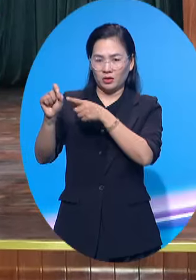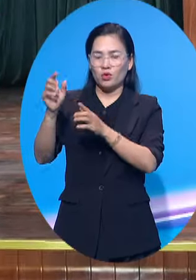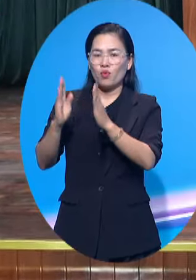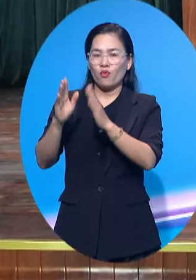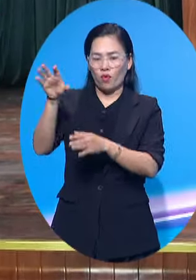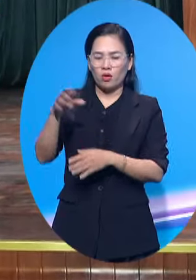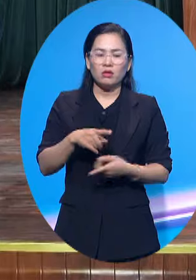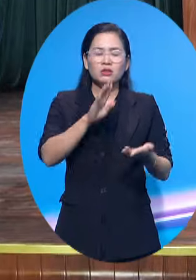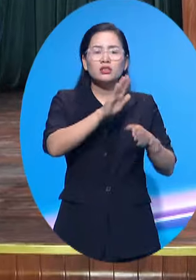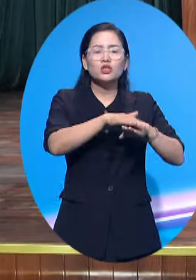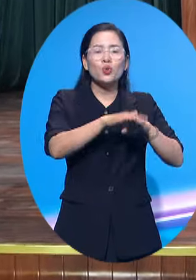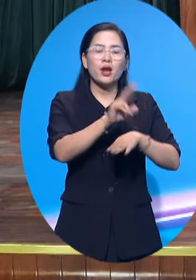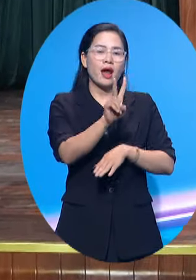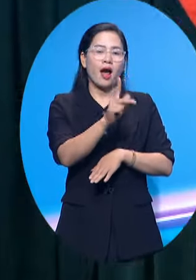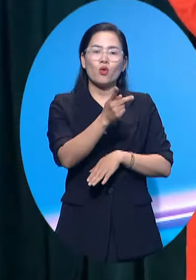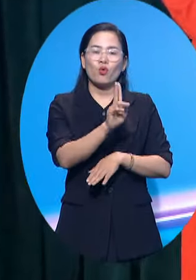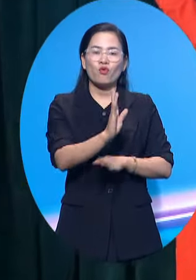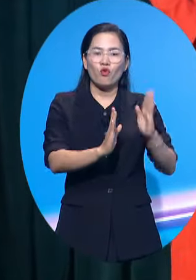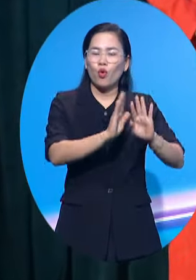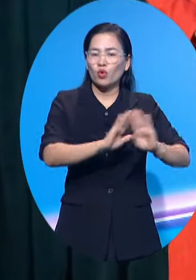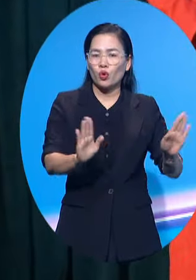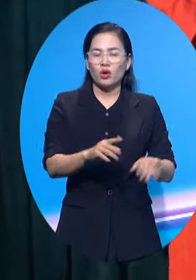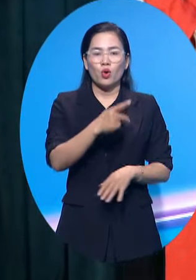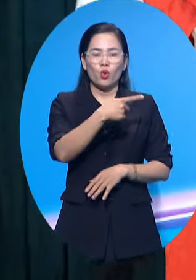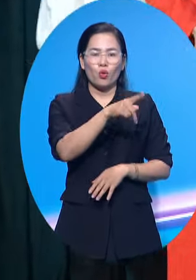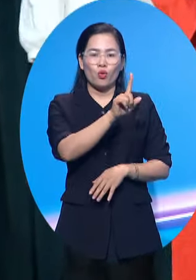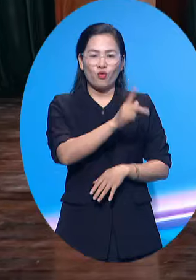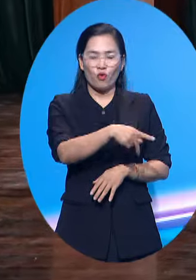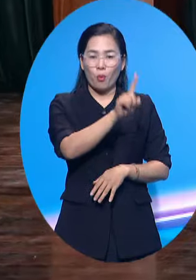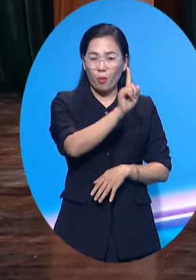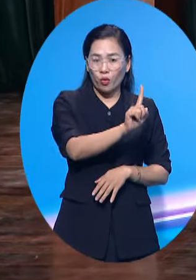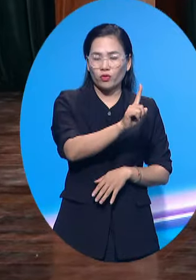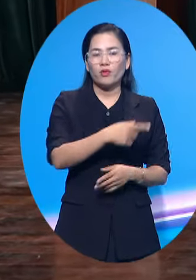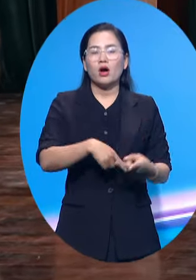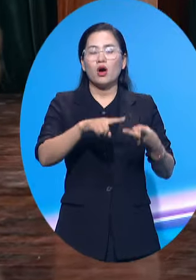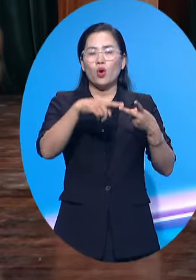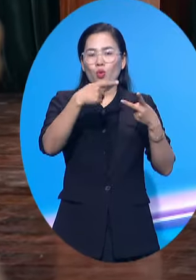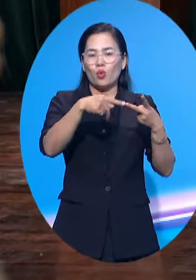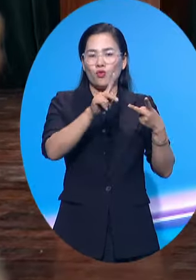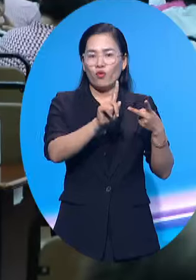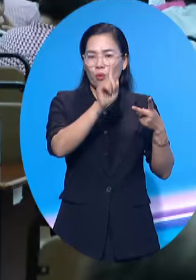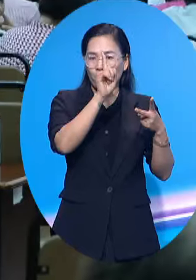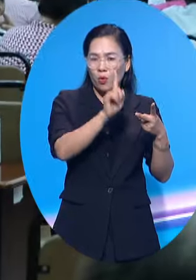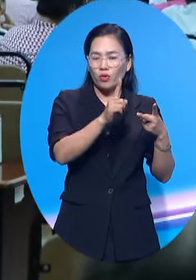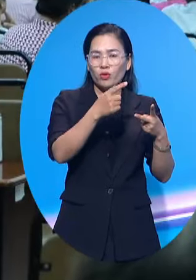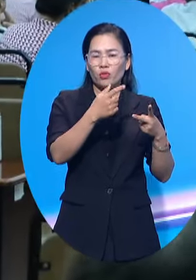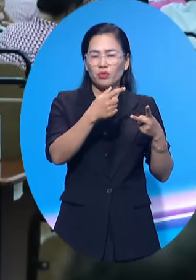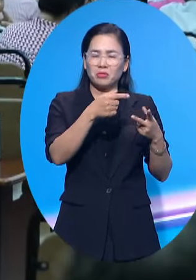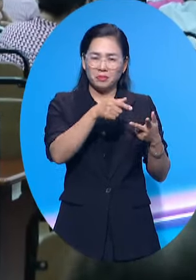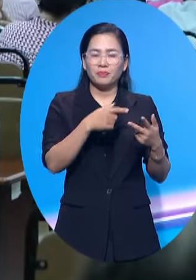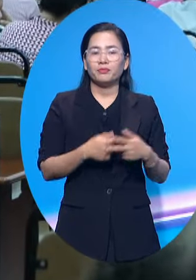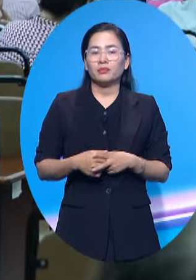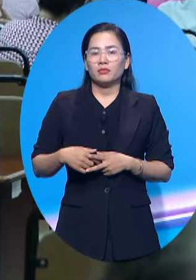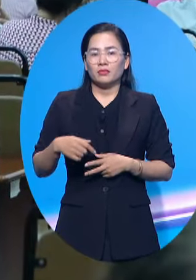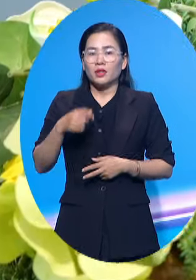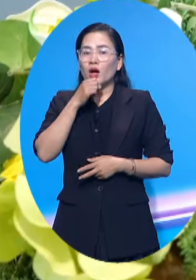giữ nguyên không sắp xếp là 2 khu phố, gồm khu phố 1 phường Võ Thị Sáu và khu phố 1 phường 13. Đồng chí Nguyễn Thanh Xuân ghi